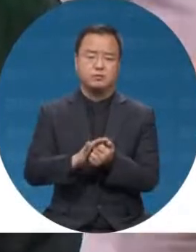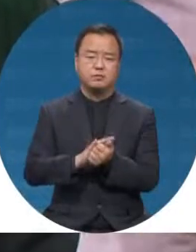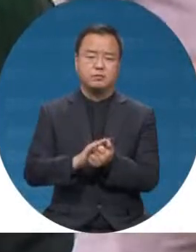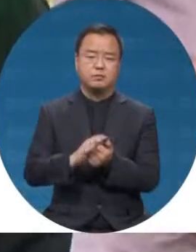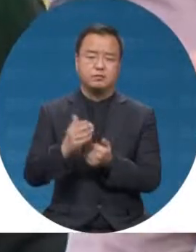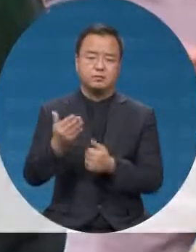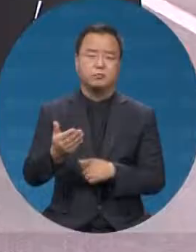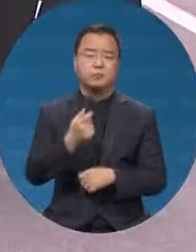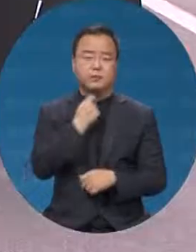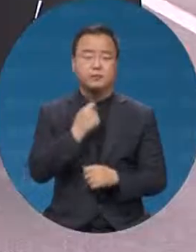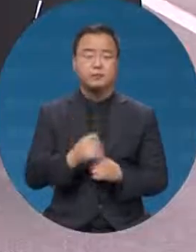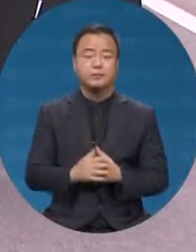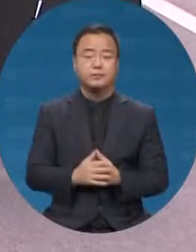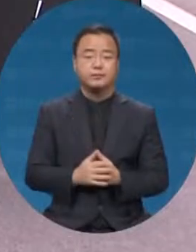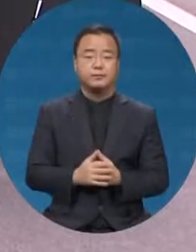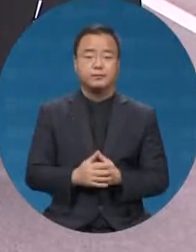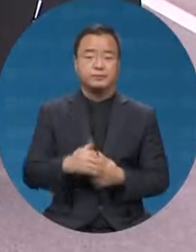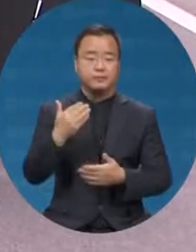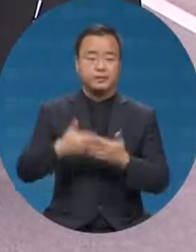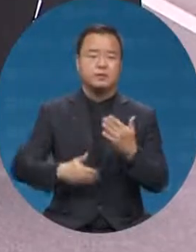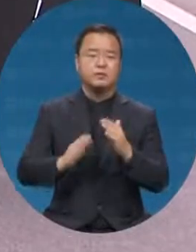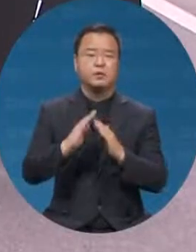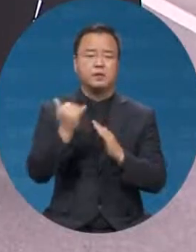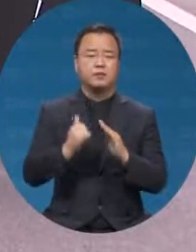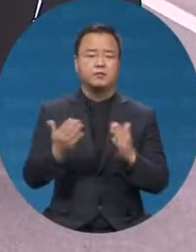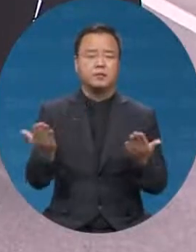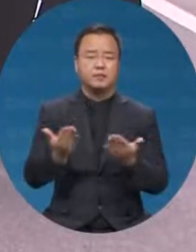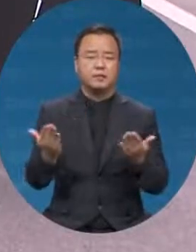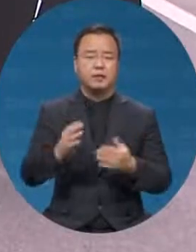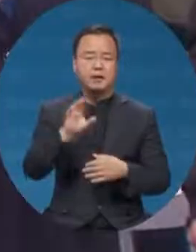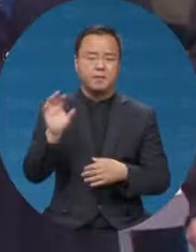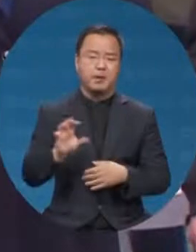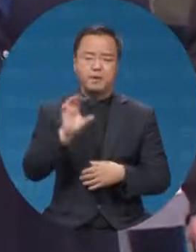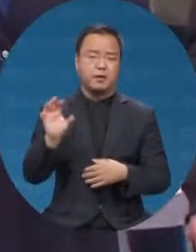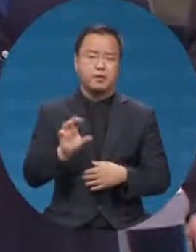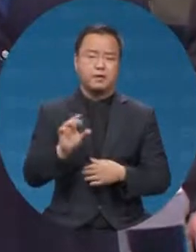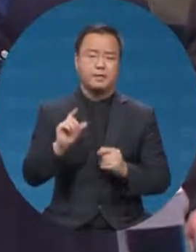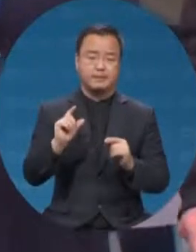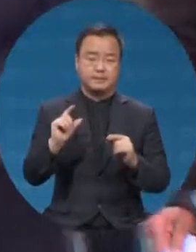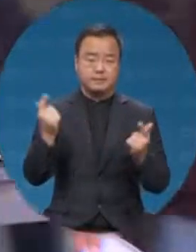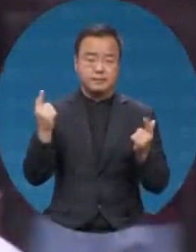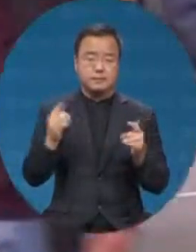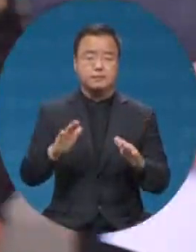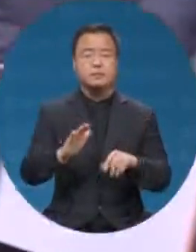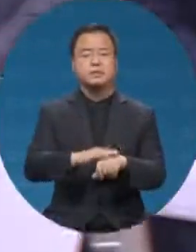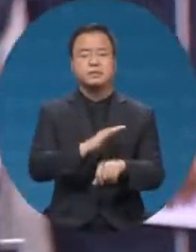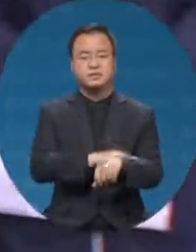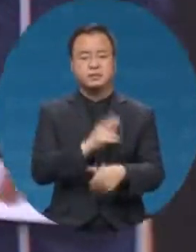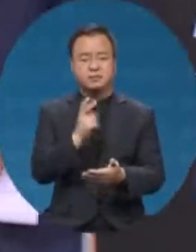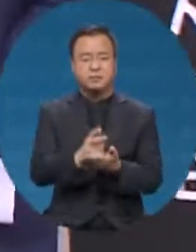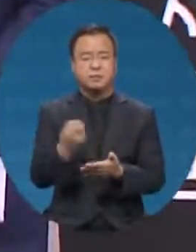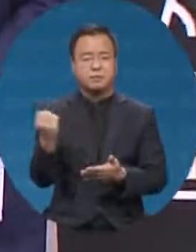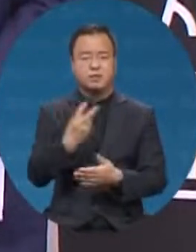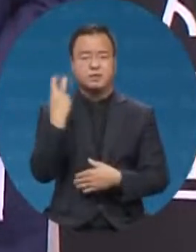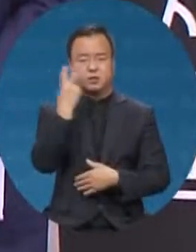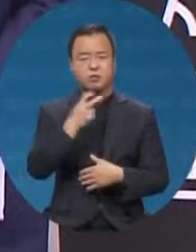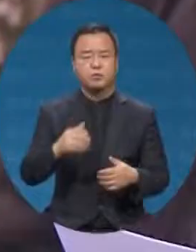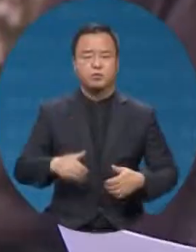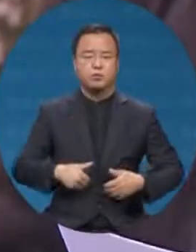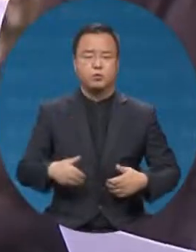있으면. 유가족들은 다시 이런 일이 반복되지 않게 실습 제도 자체를 다시 돌아볼 때라고